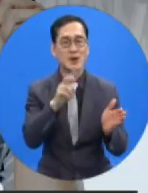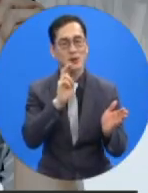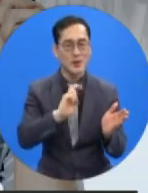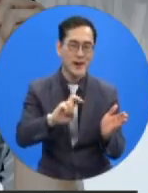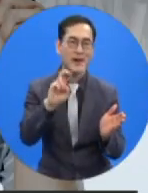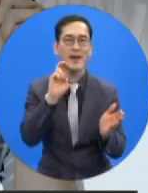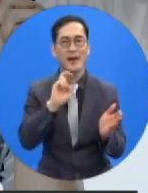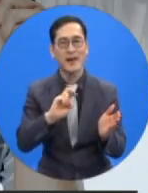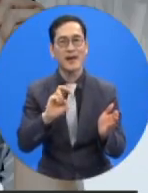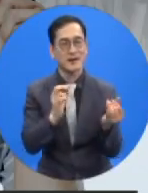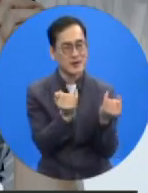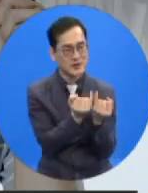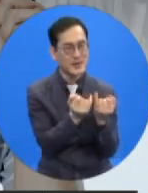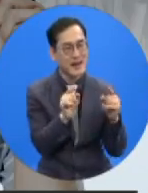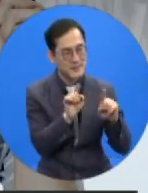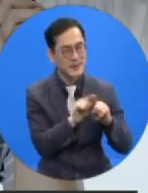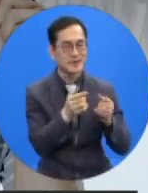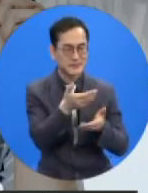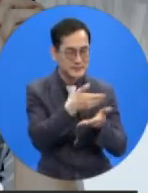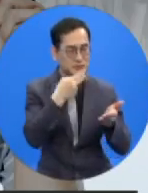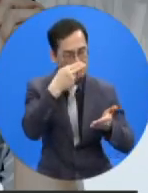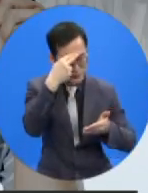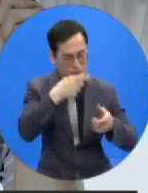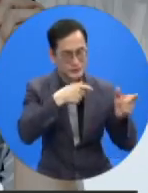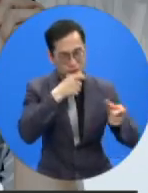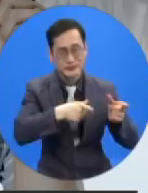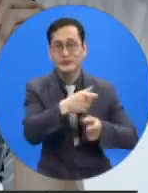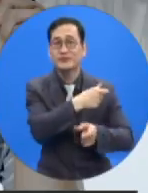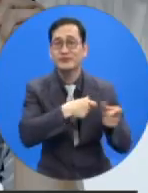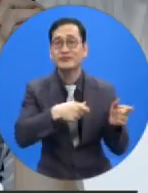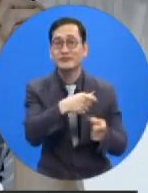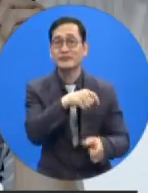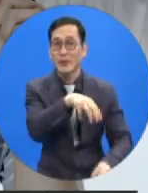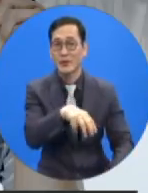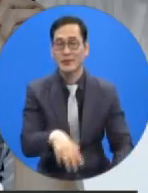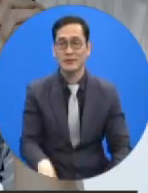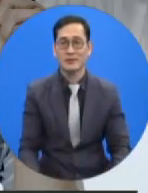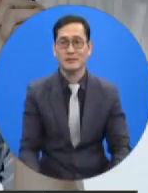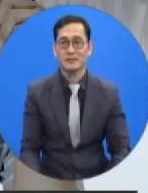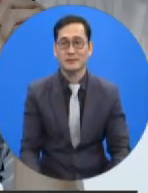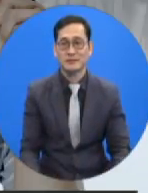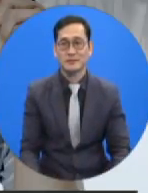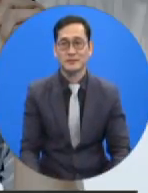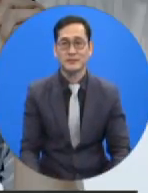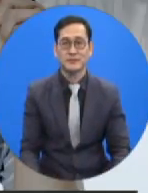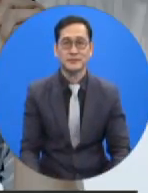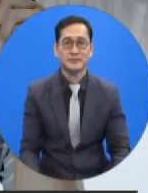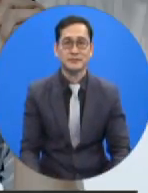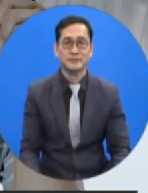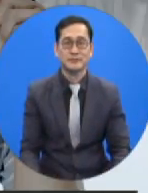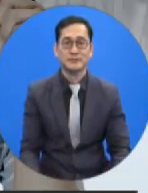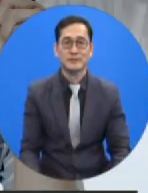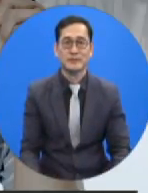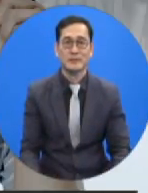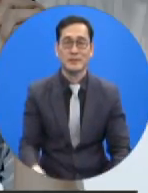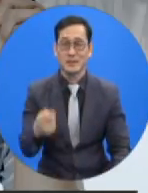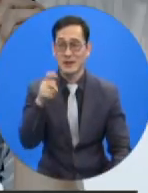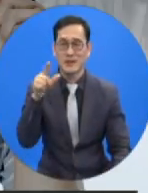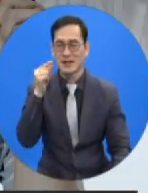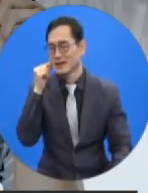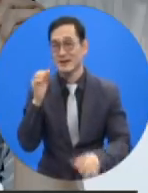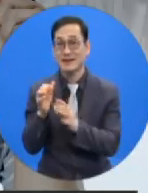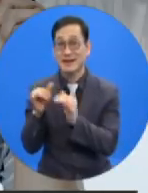부르고 여성 종업원들과 술도 마시고 뭐 그런 시스템이죠. 연예인과 스포츠 선수들이